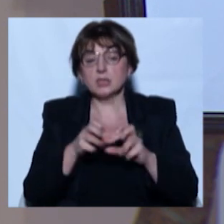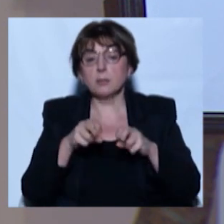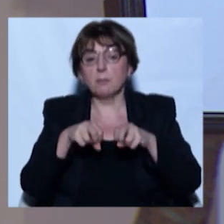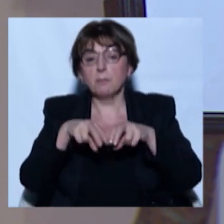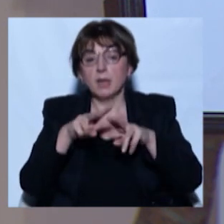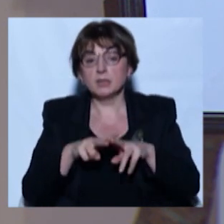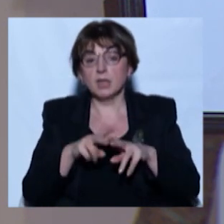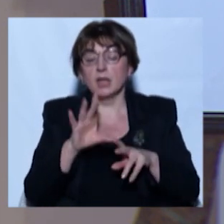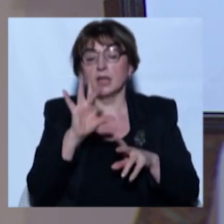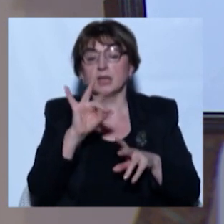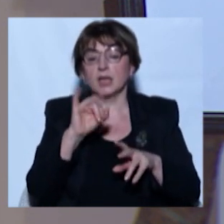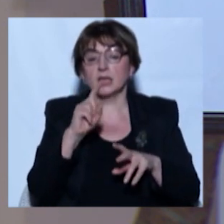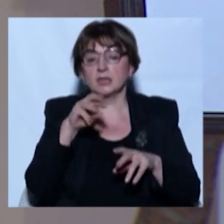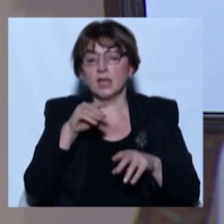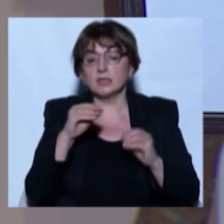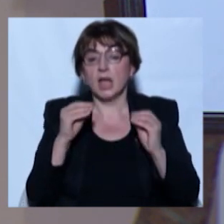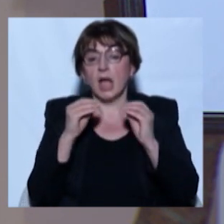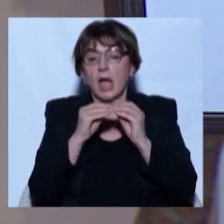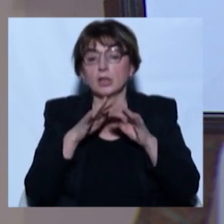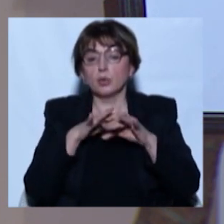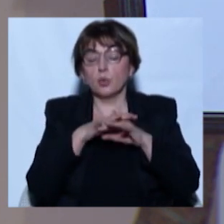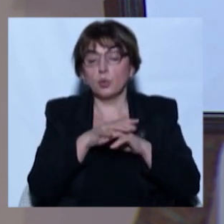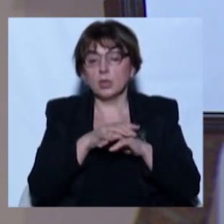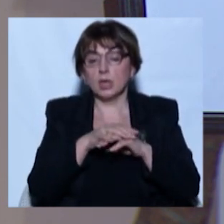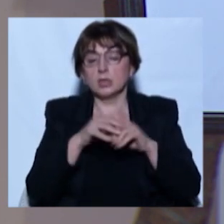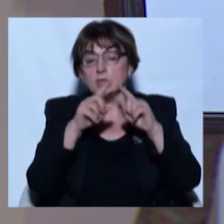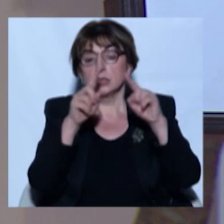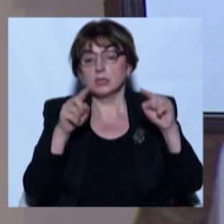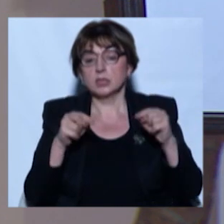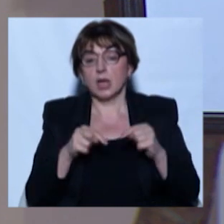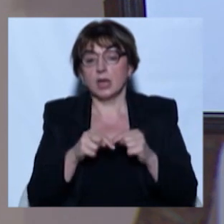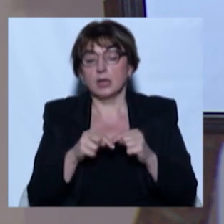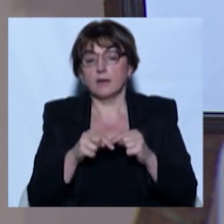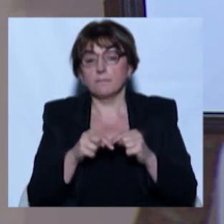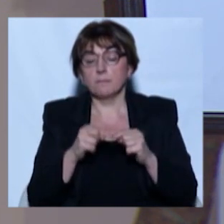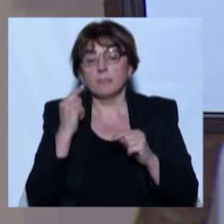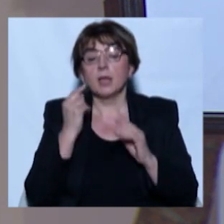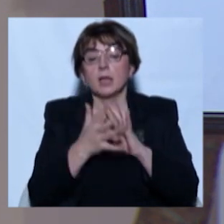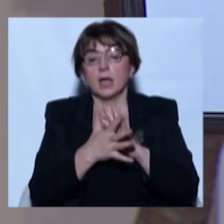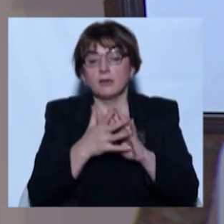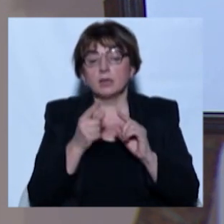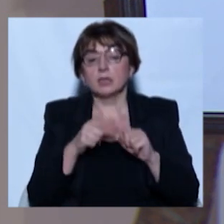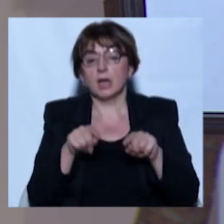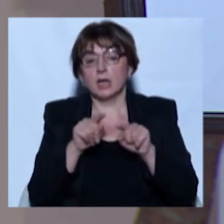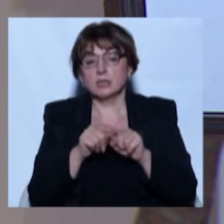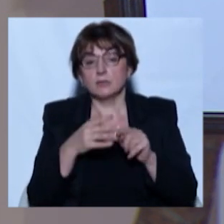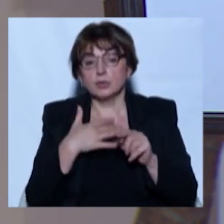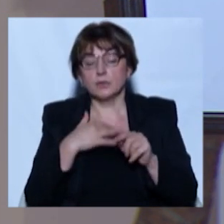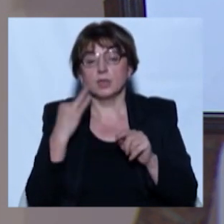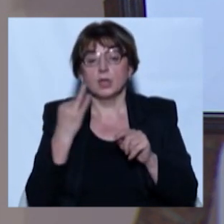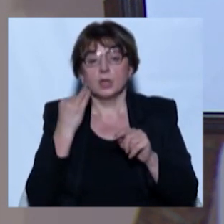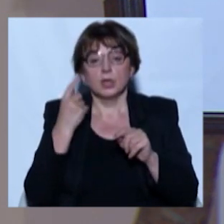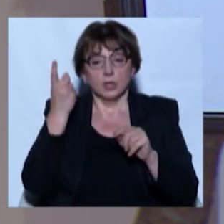ვიყენებთ რიხტერის 10 ბალიან სკალას. გავეცანით ასევე ჩვენ